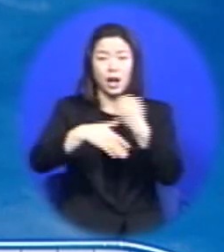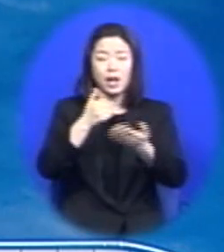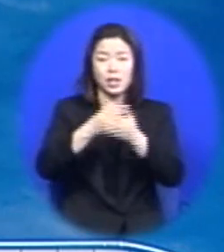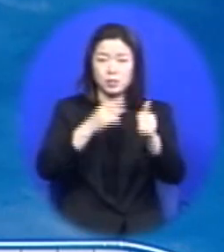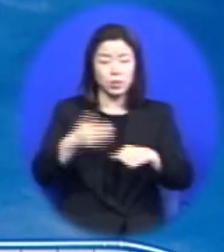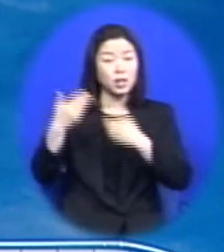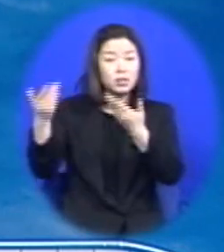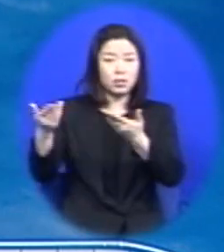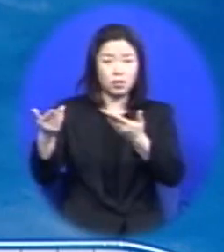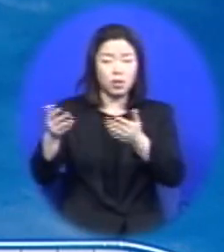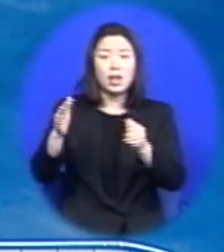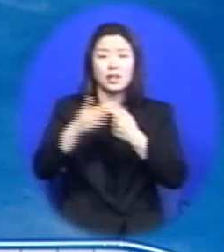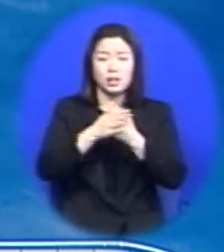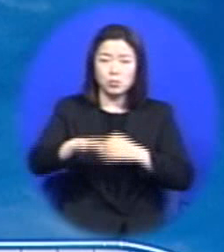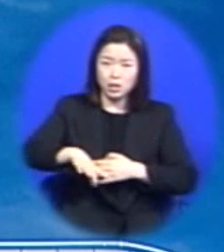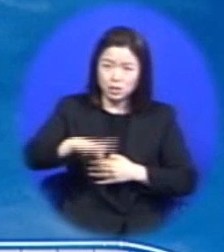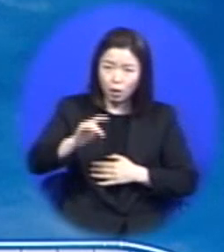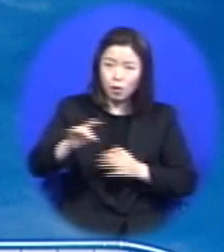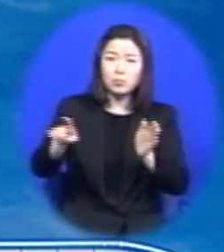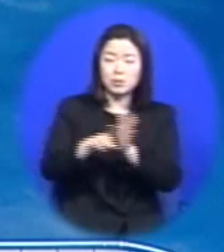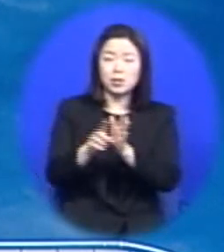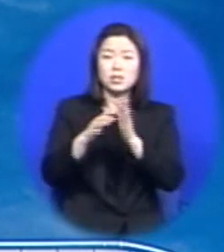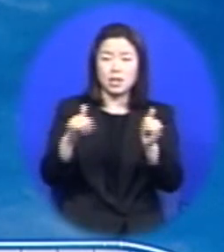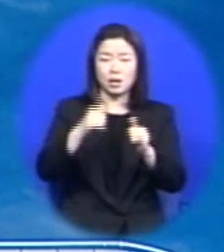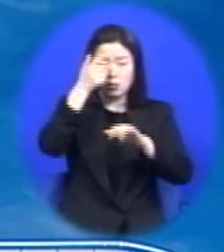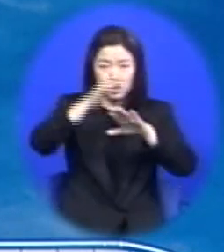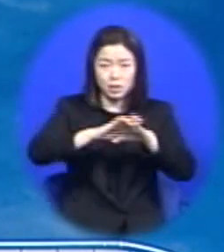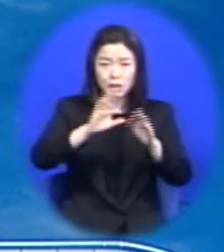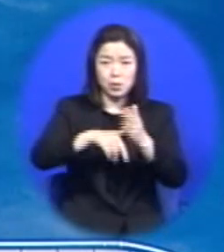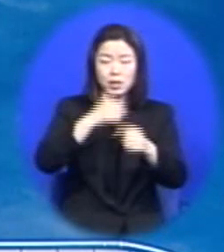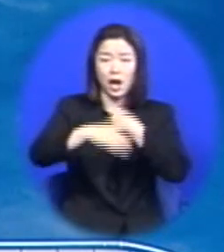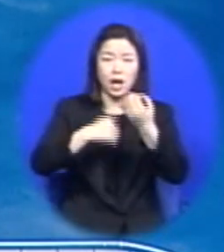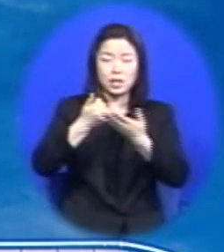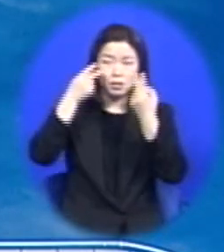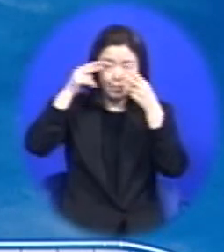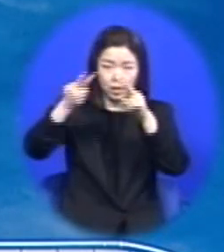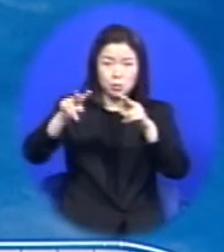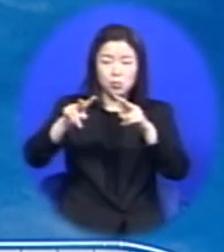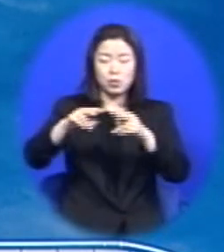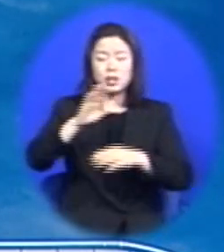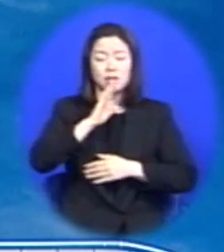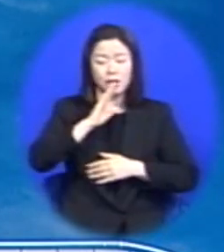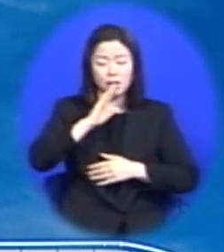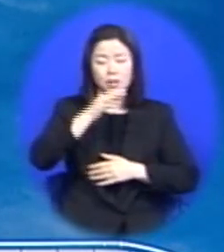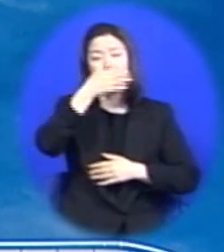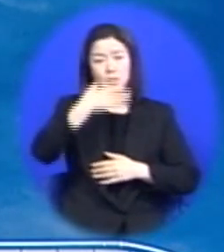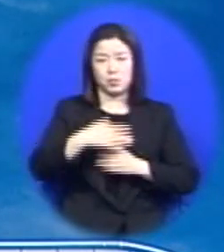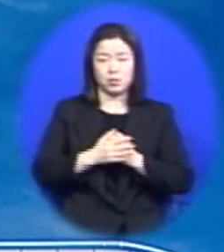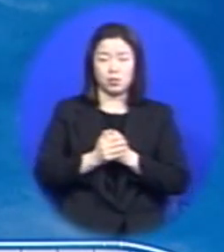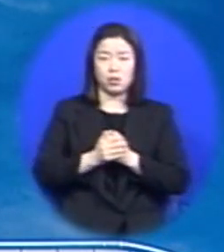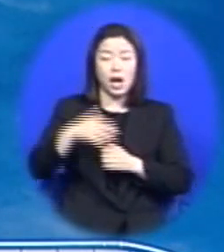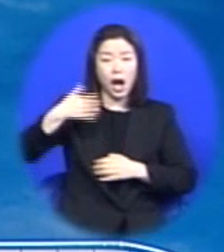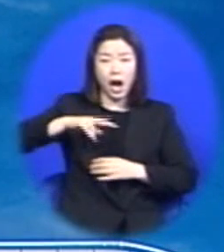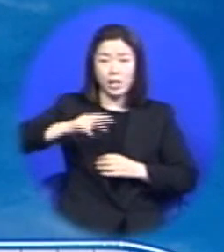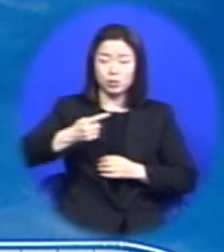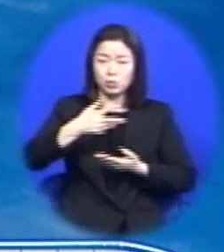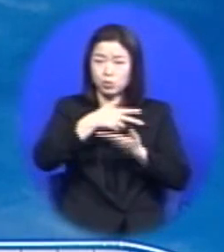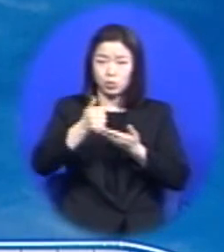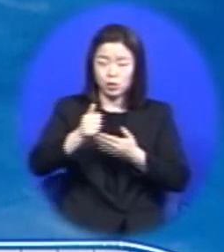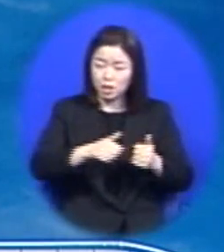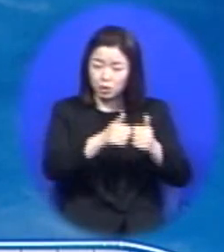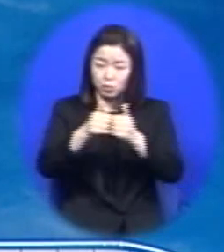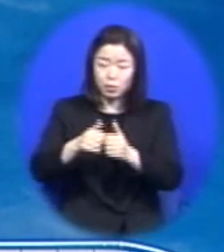초신자들은요 예배 때 하나님을 바라보기가 참 힘들어요. 아직도 주님과 동행하지 잘